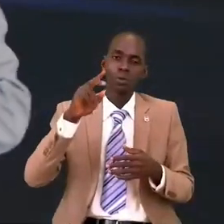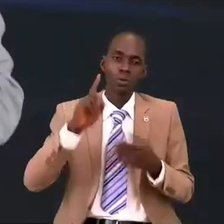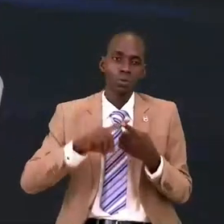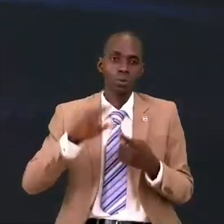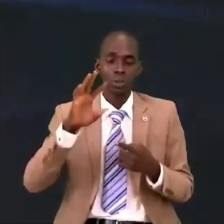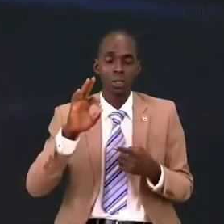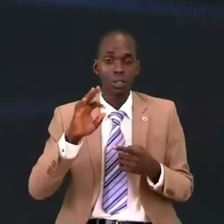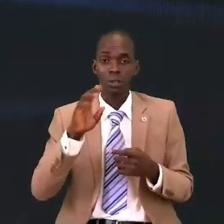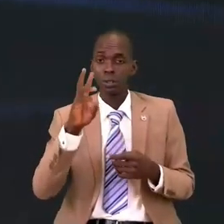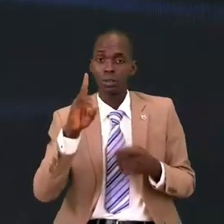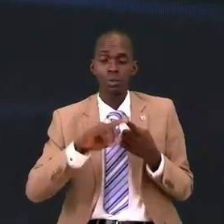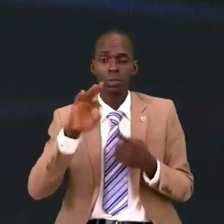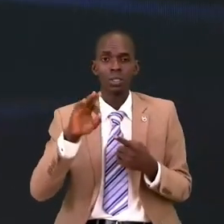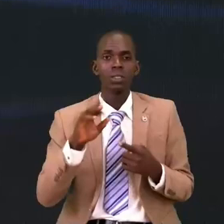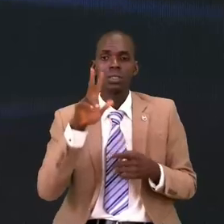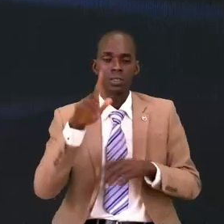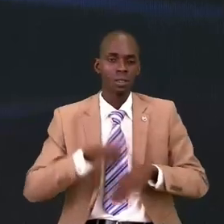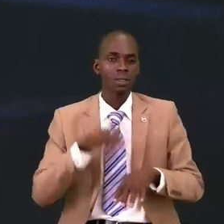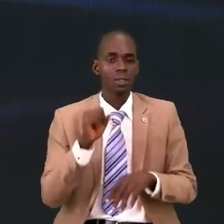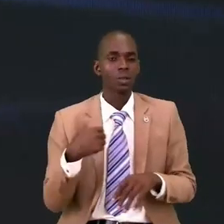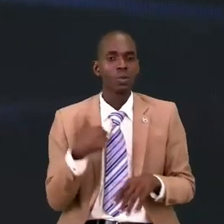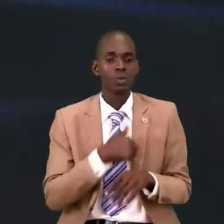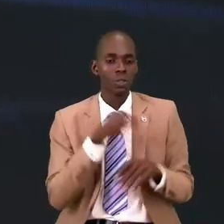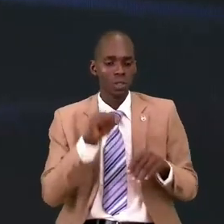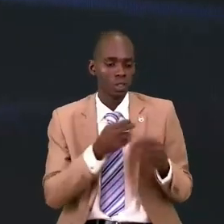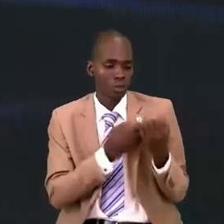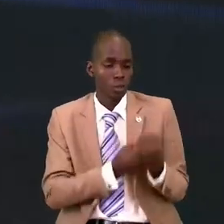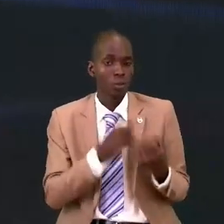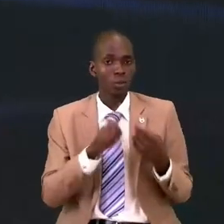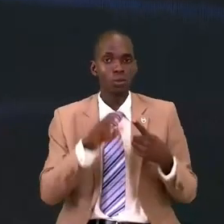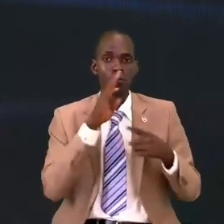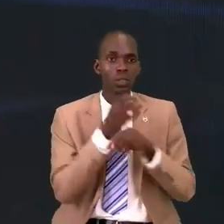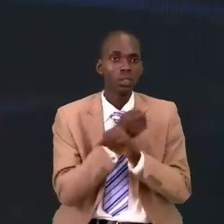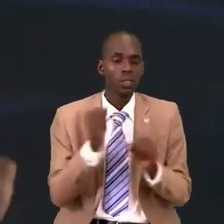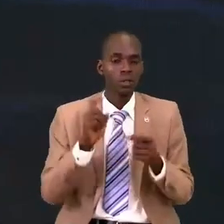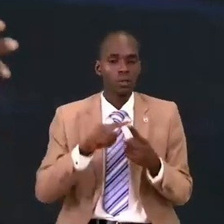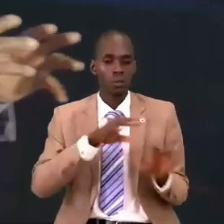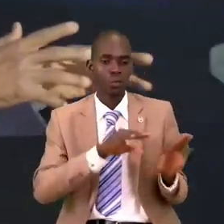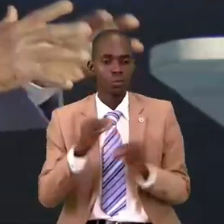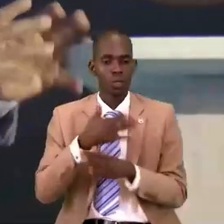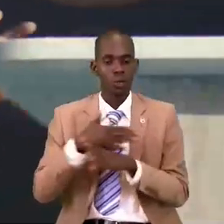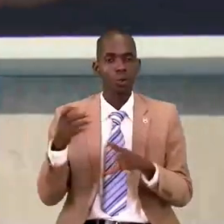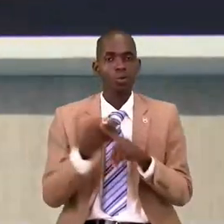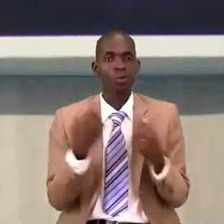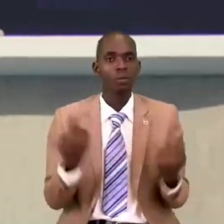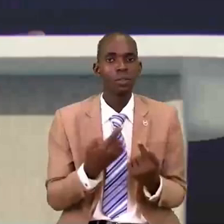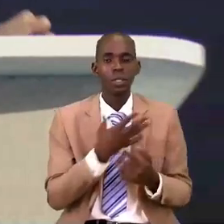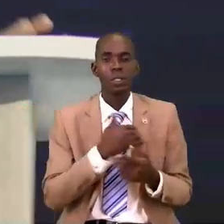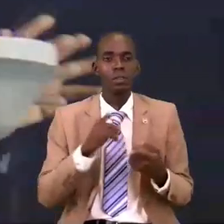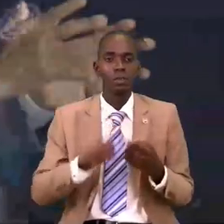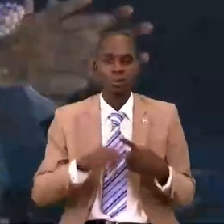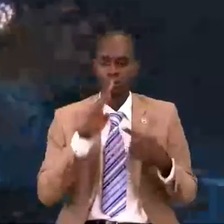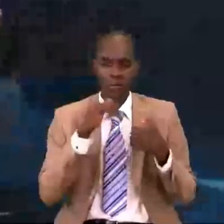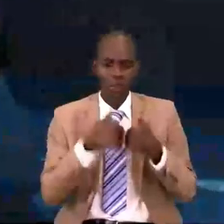pour nous détourner du péché et te distinguer et sortir de la foule